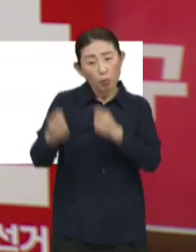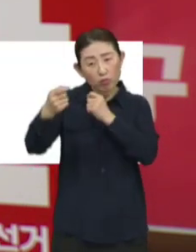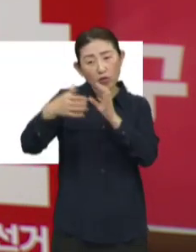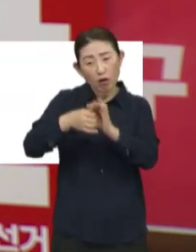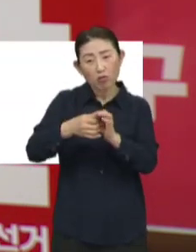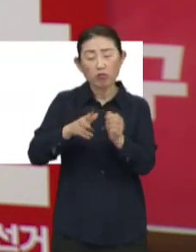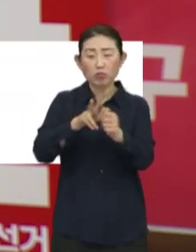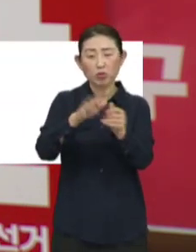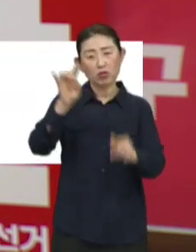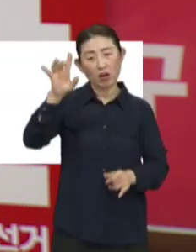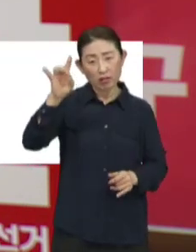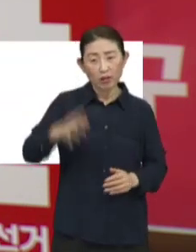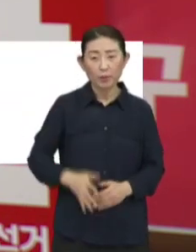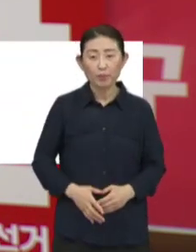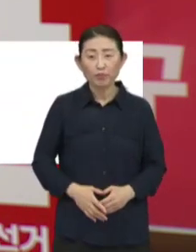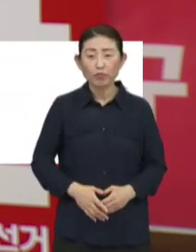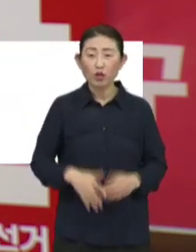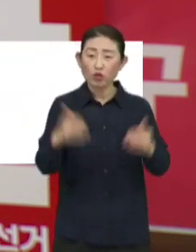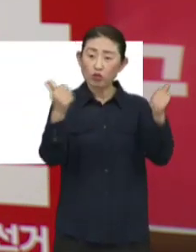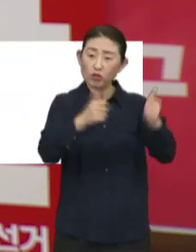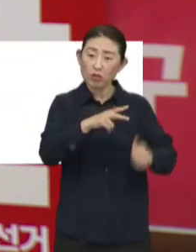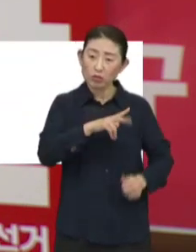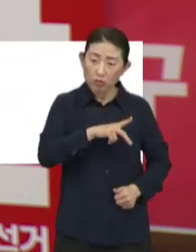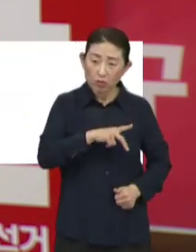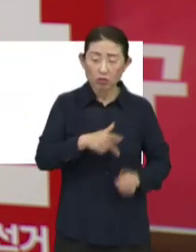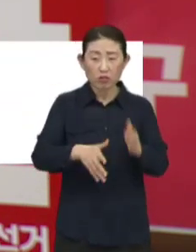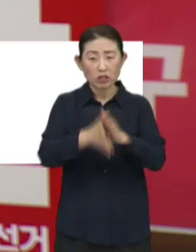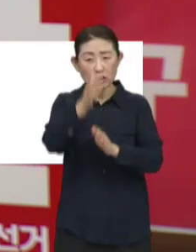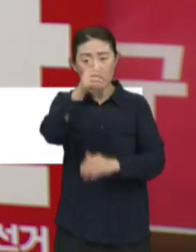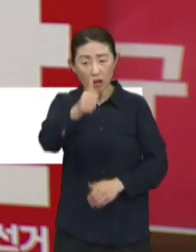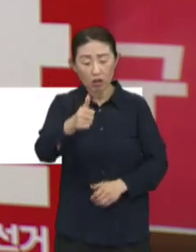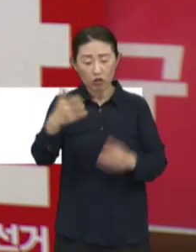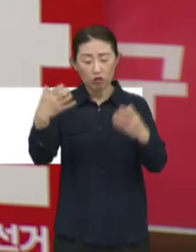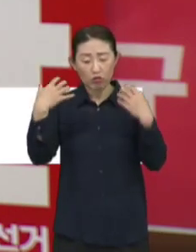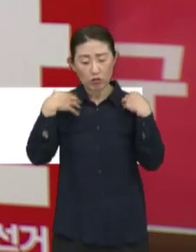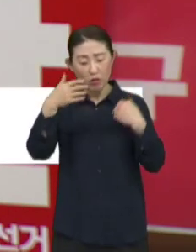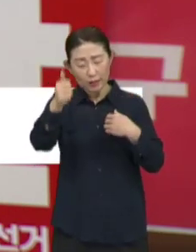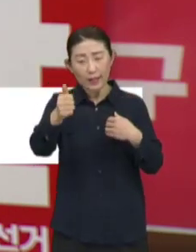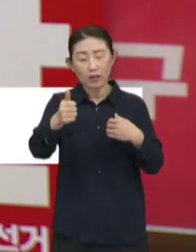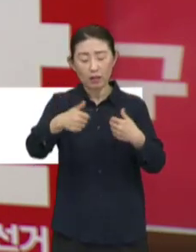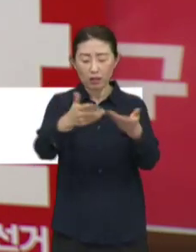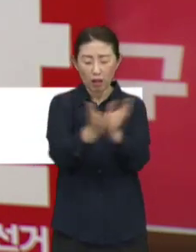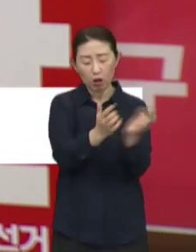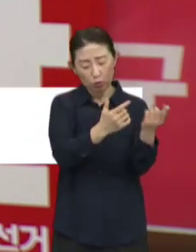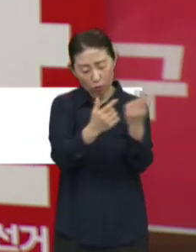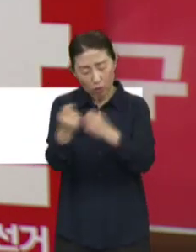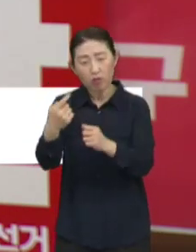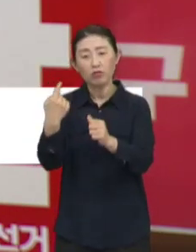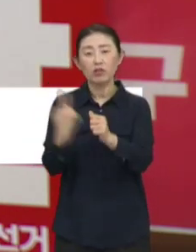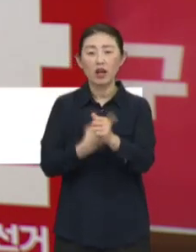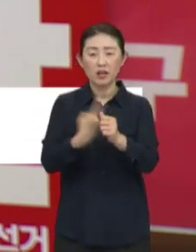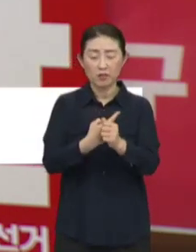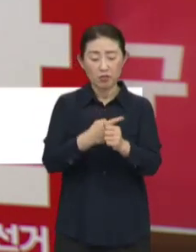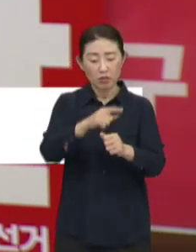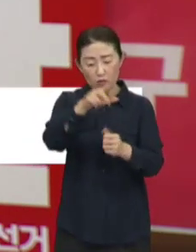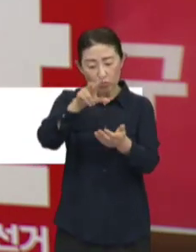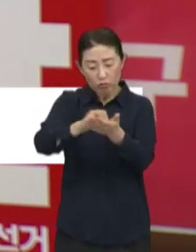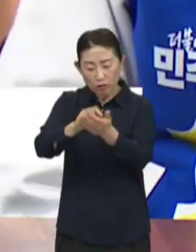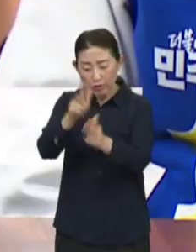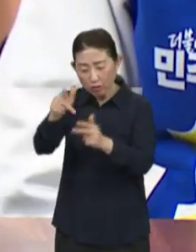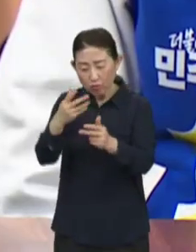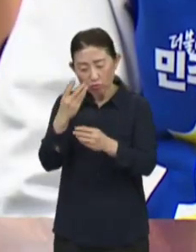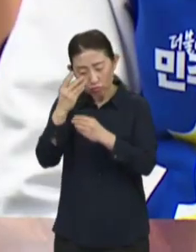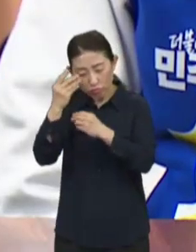정책은 국회의원과 시장과 구청장이 한몸이 돼서 진행해야만 성취할 수 있습니다.